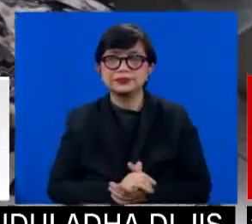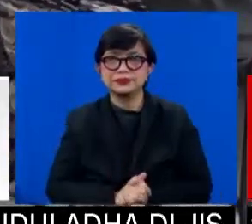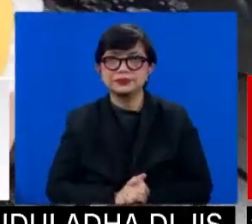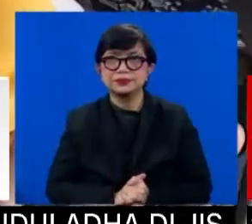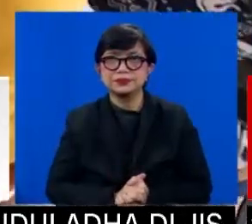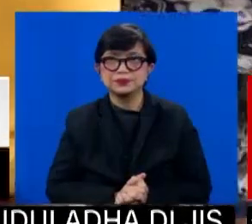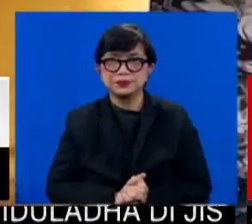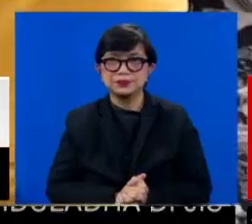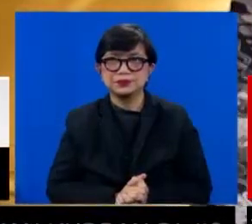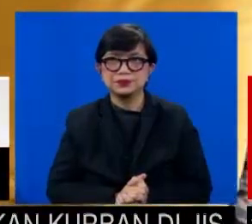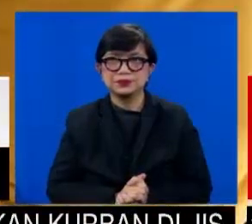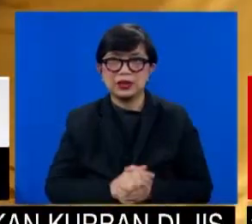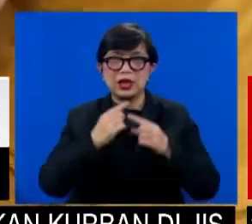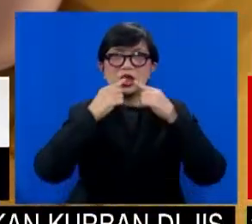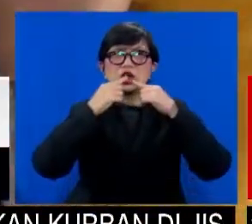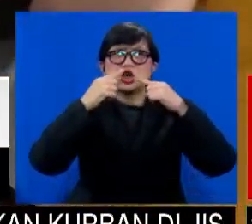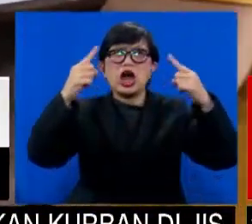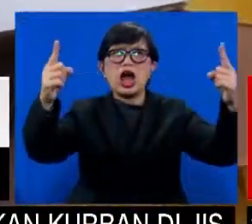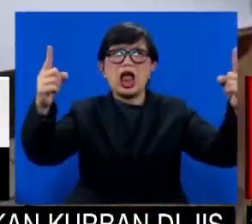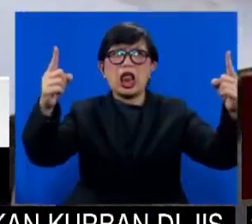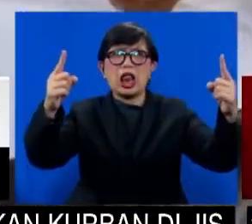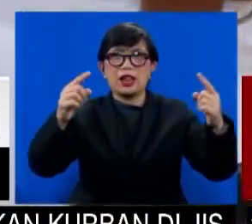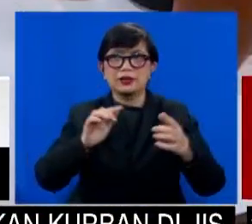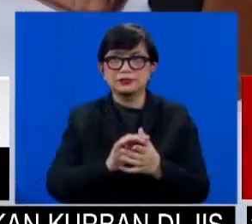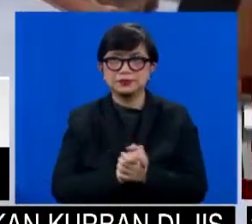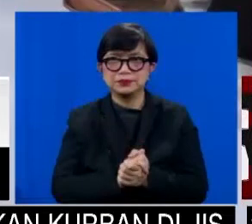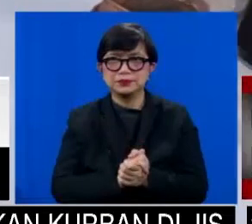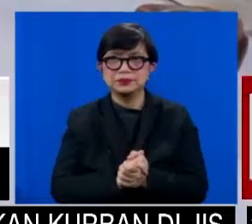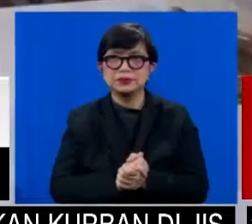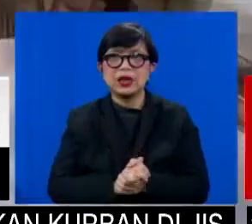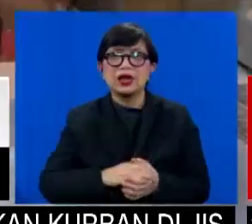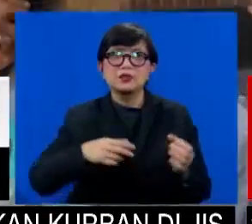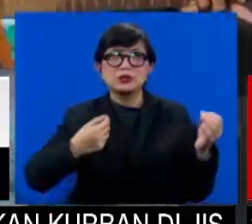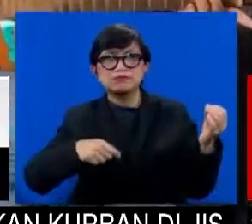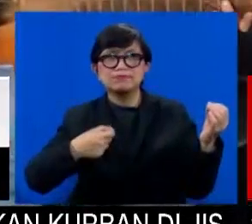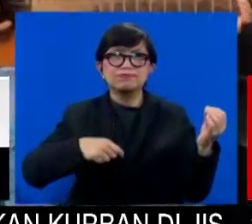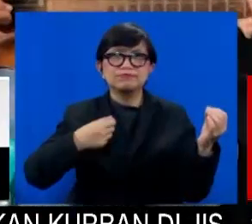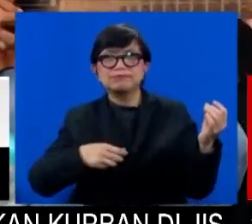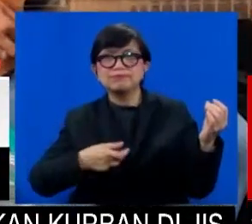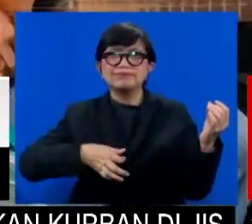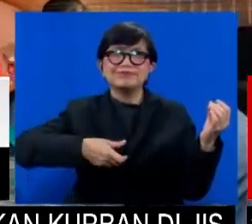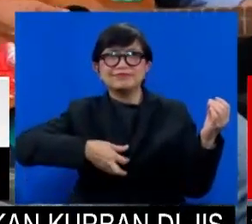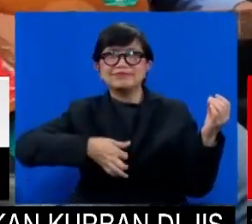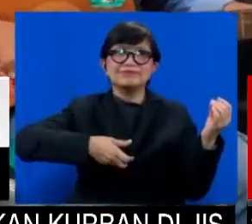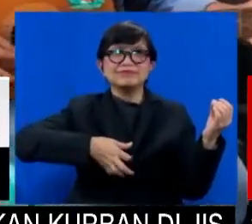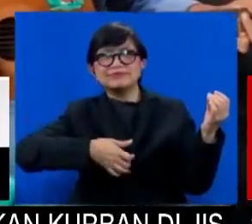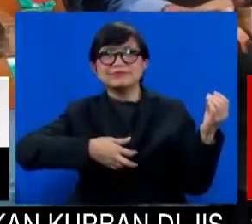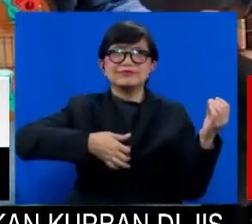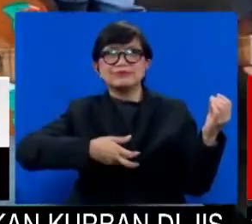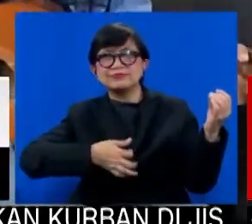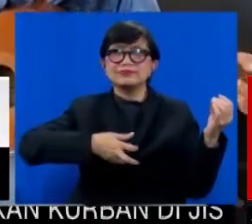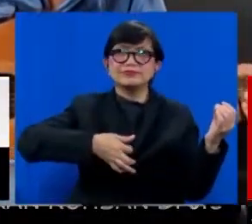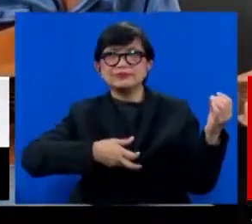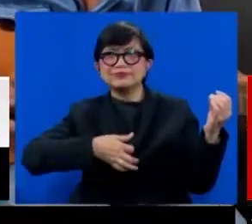Selain karena cita rasa masakan yang sudah dikenal hingga mancanegara, kehadiran musik keroncong juga menjadi identitas yang menyatu dengan rumah makan